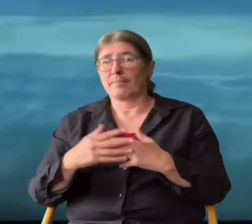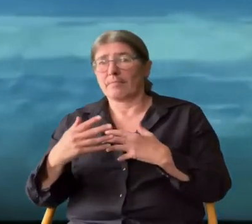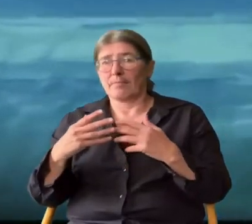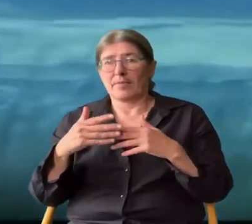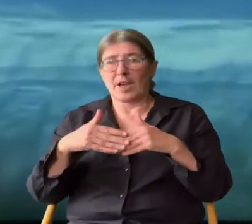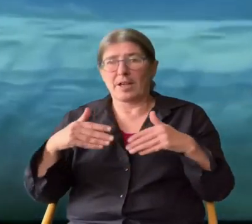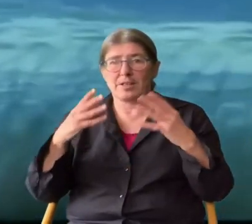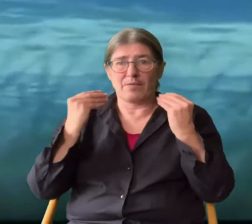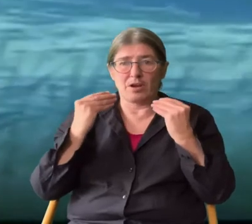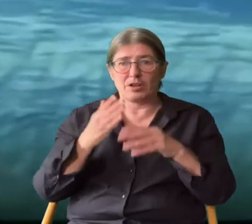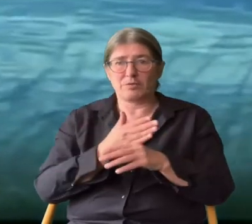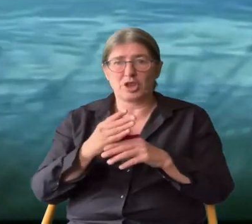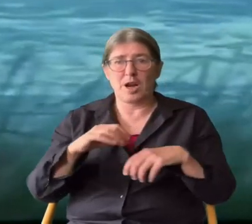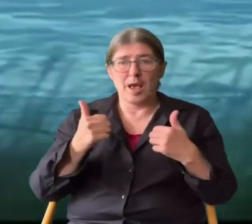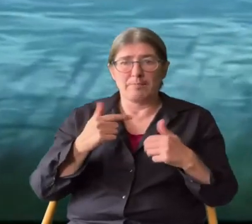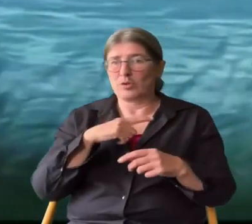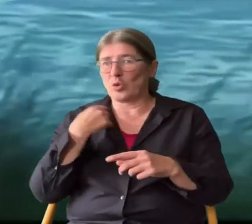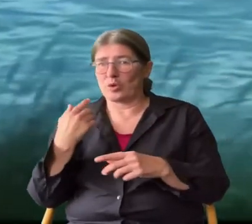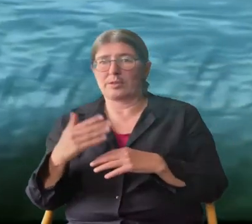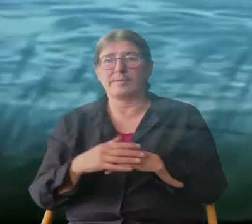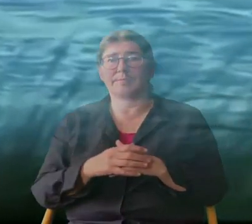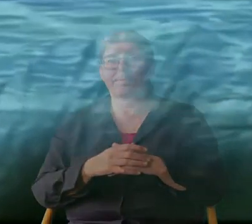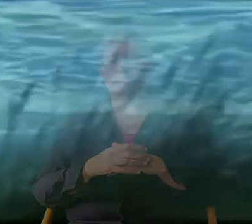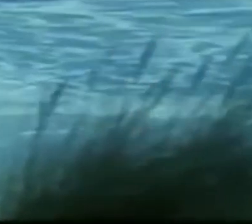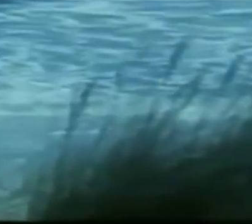Grenzerfahrungen zwischen Leben und Tod.